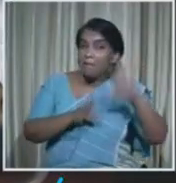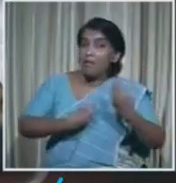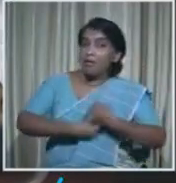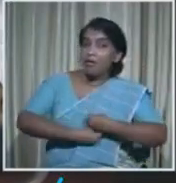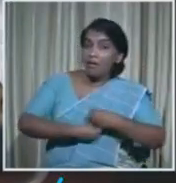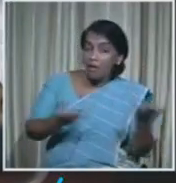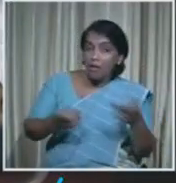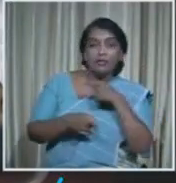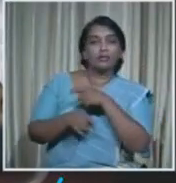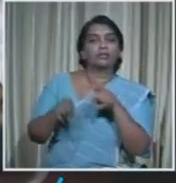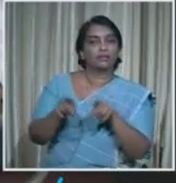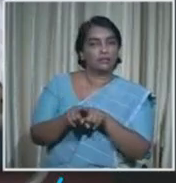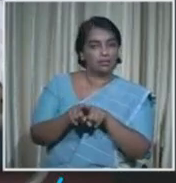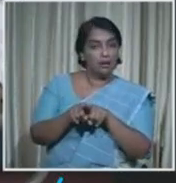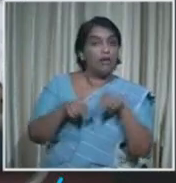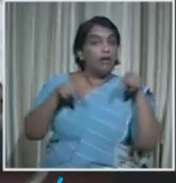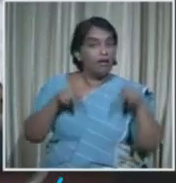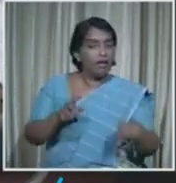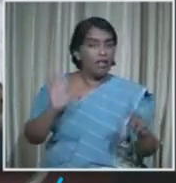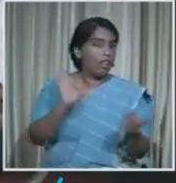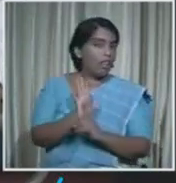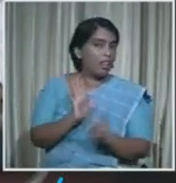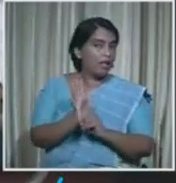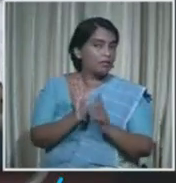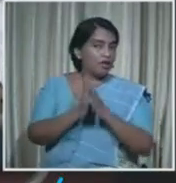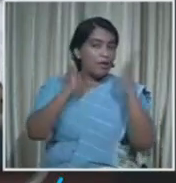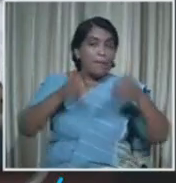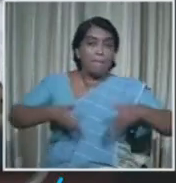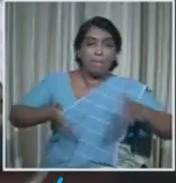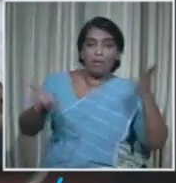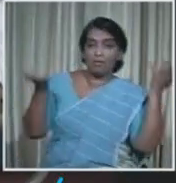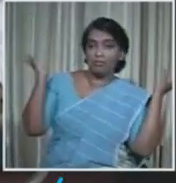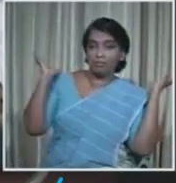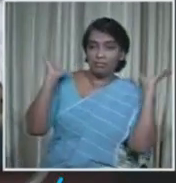තුල අද ලක්ෂ ගණනින් මහපාරට බැහැ